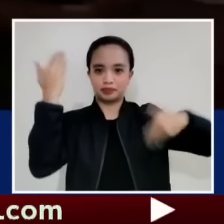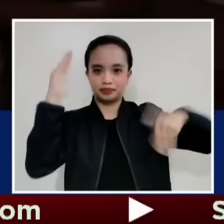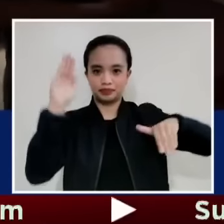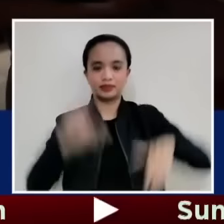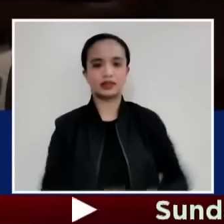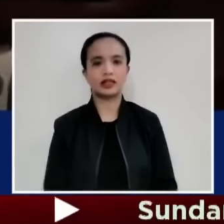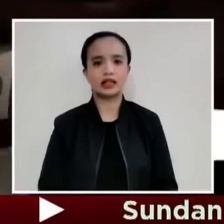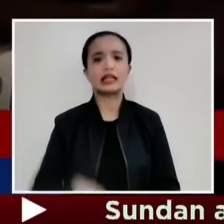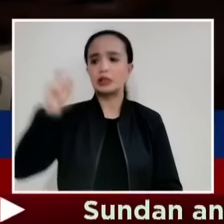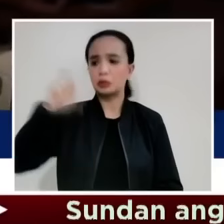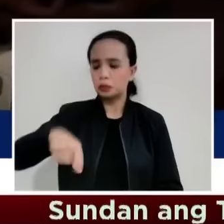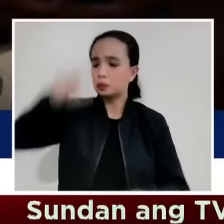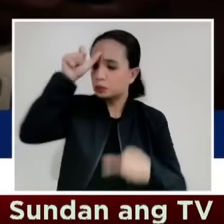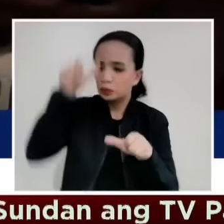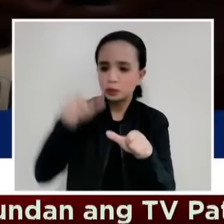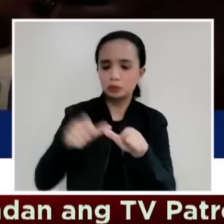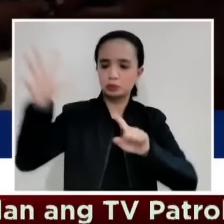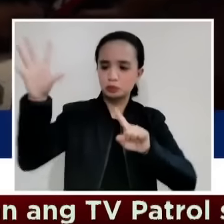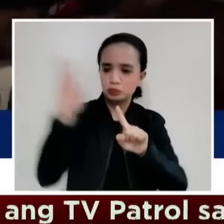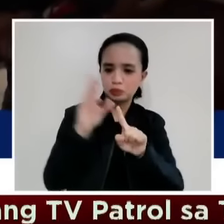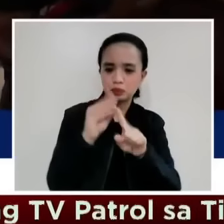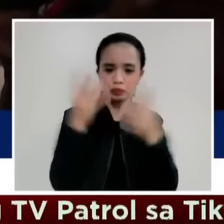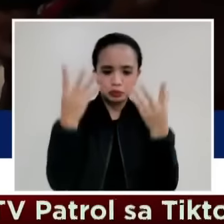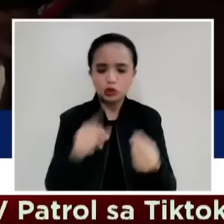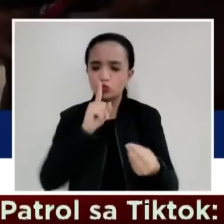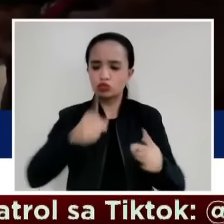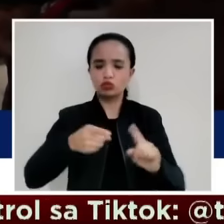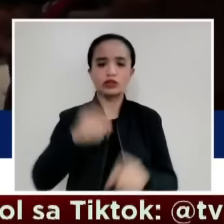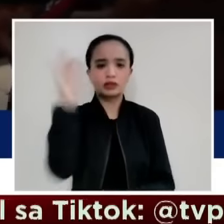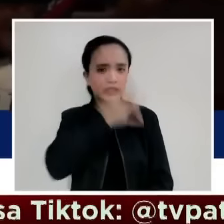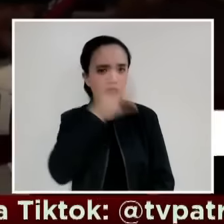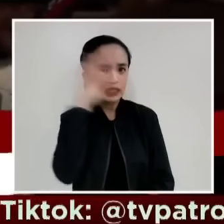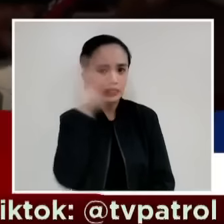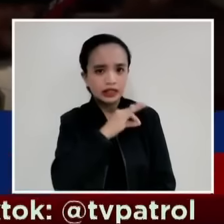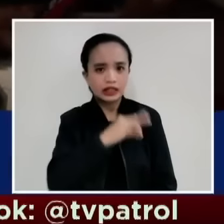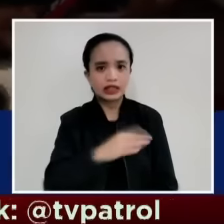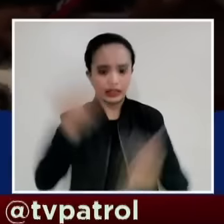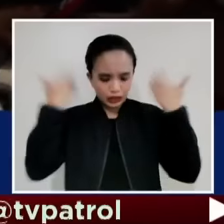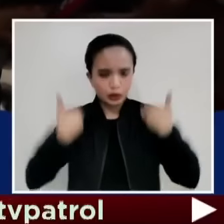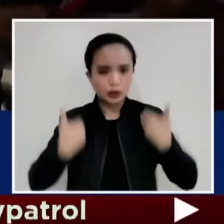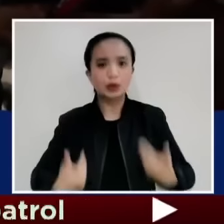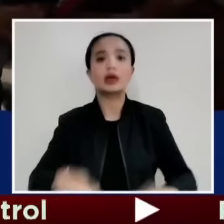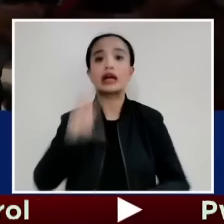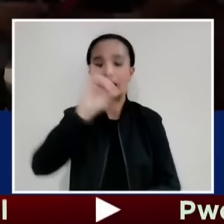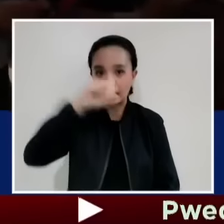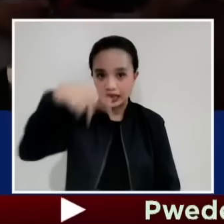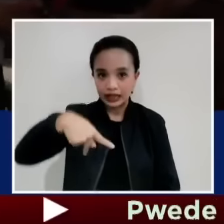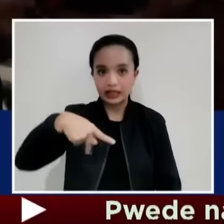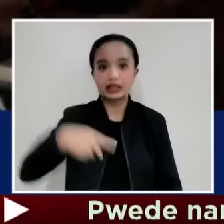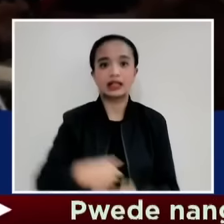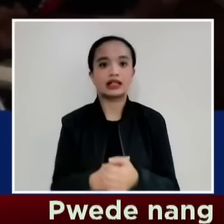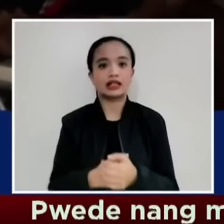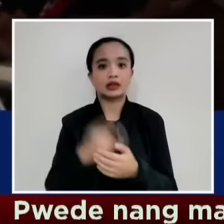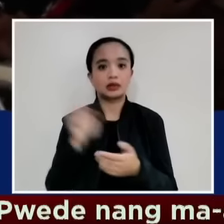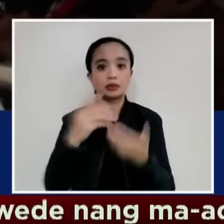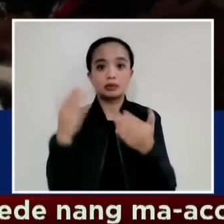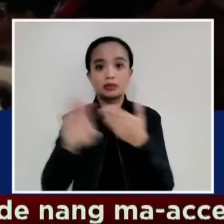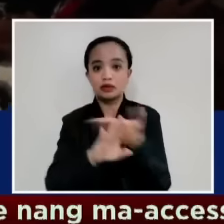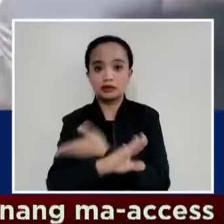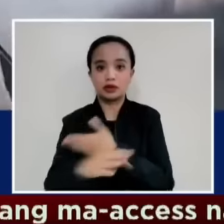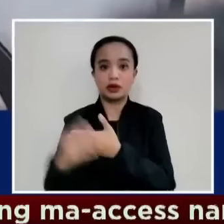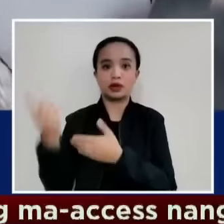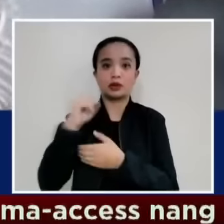remember the vanishing cultures of the original Filipino. Ito itsura ng katutubong Filipino bago tayo sakupin ng iba't ibang mga